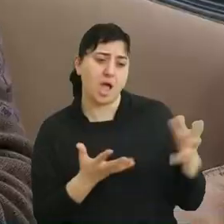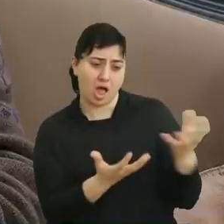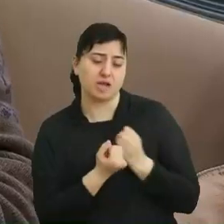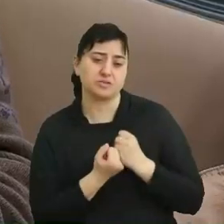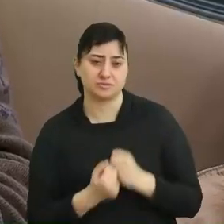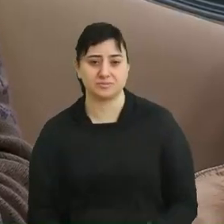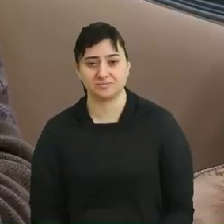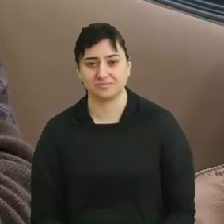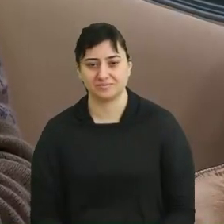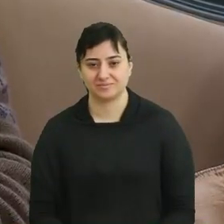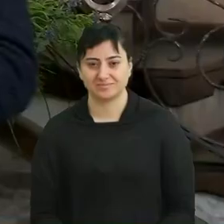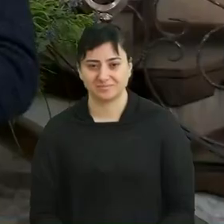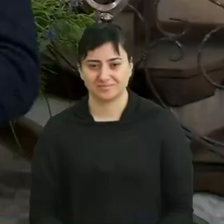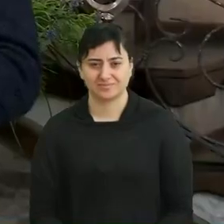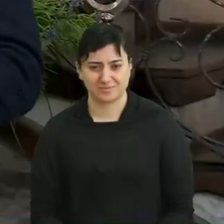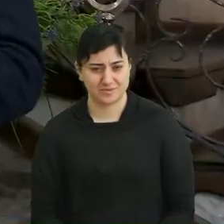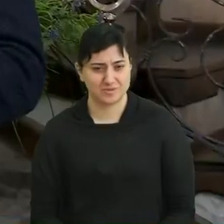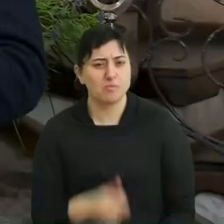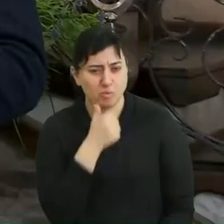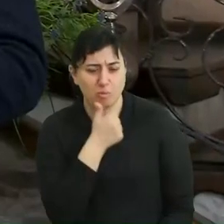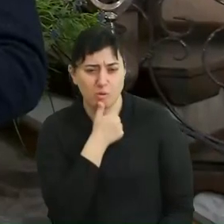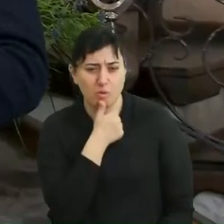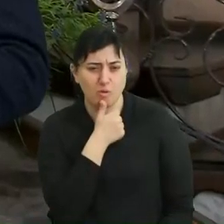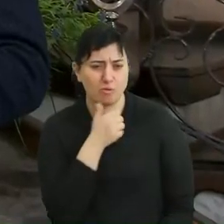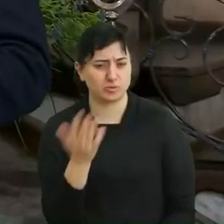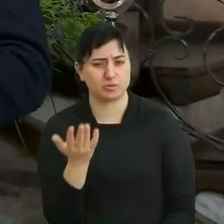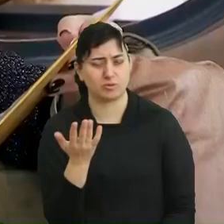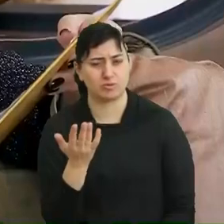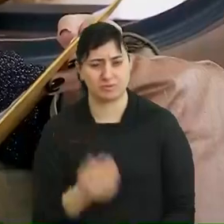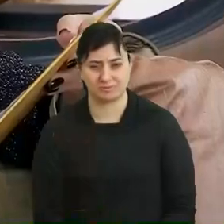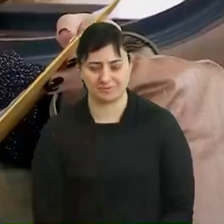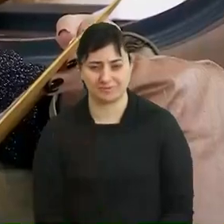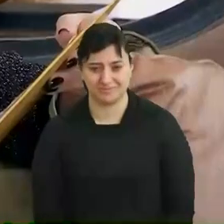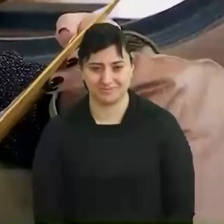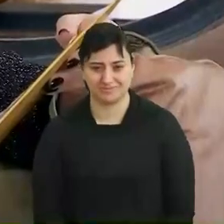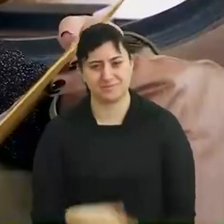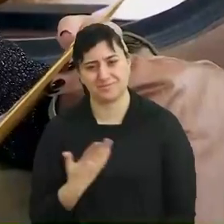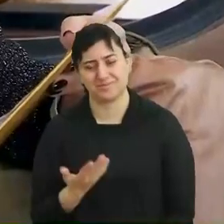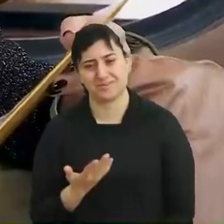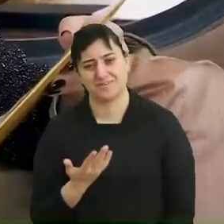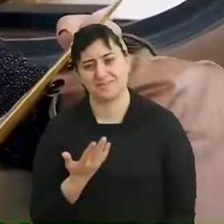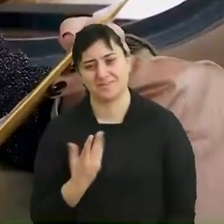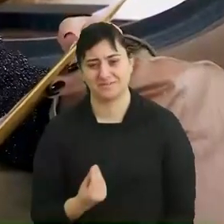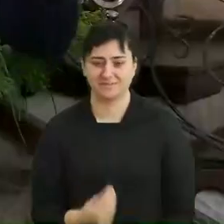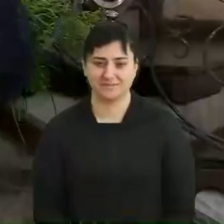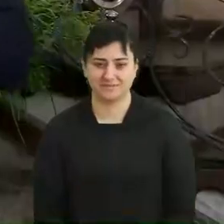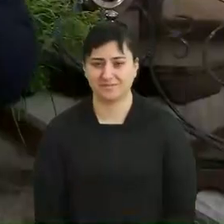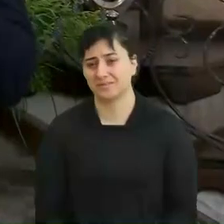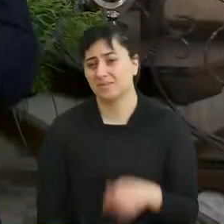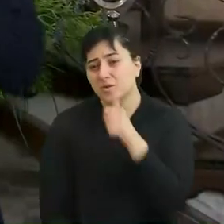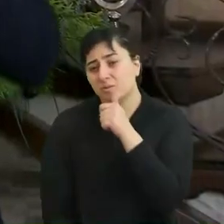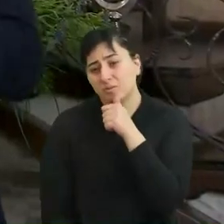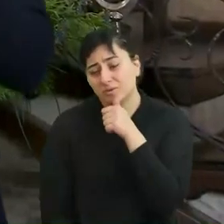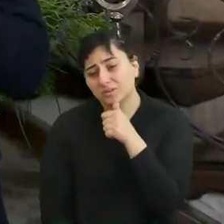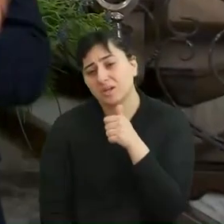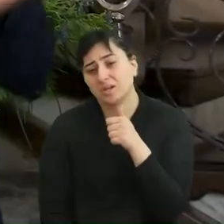geleceğim. Baba! Baba şu normalara yaptıklarına baksana ya! Ne oluyor şuna baba ya? Babişkom,